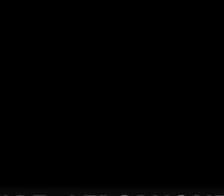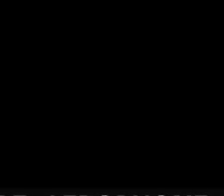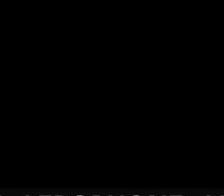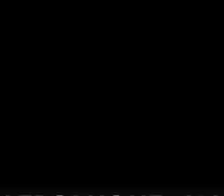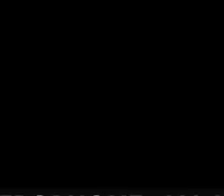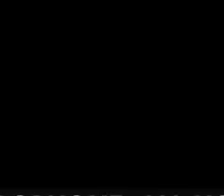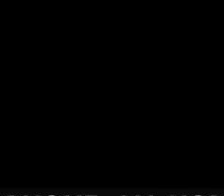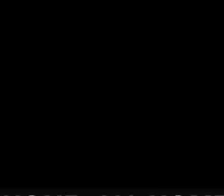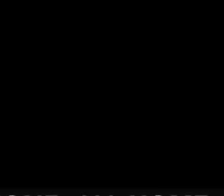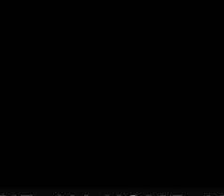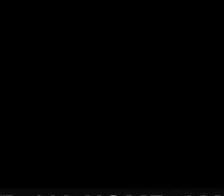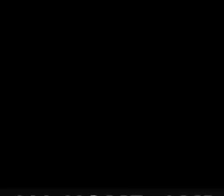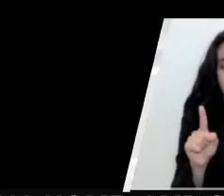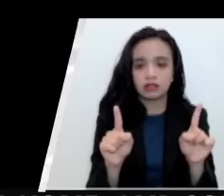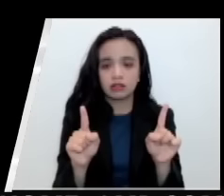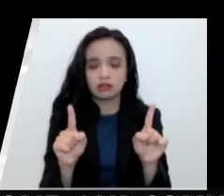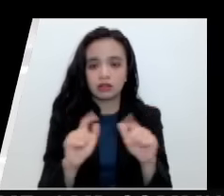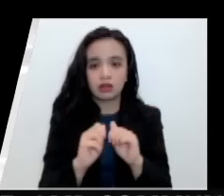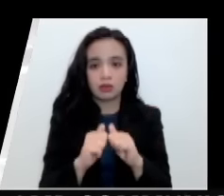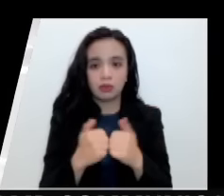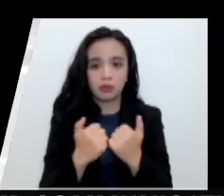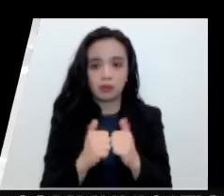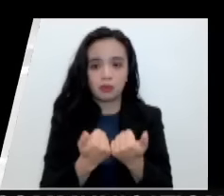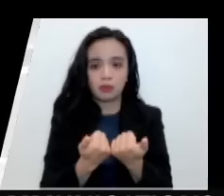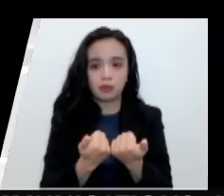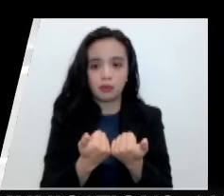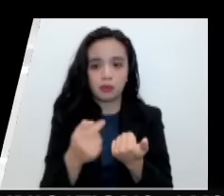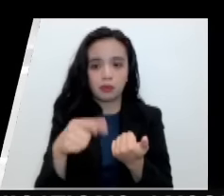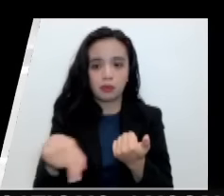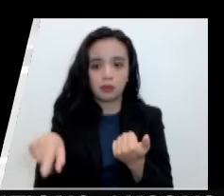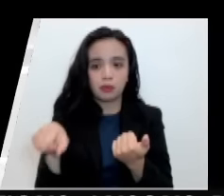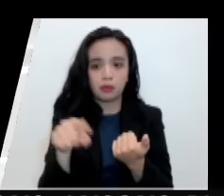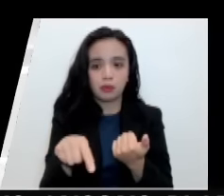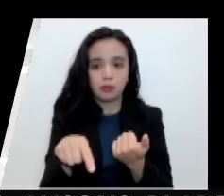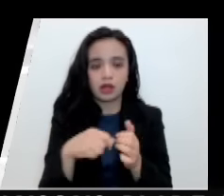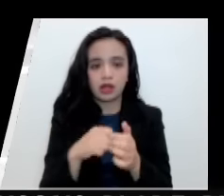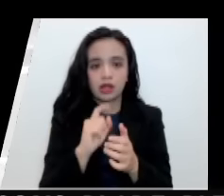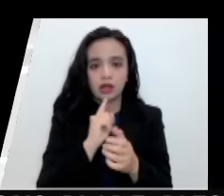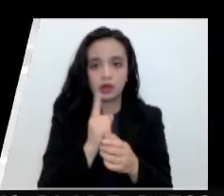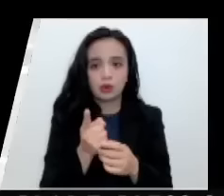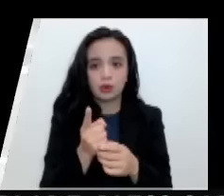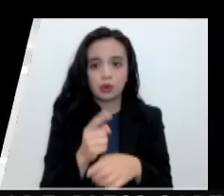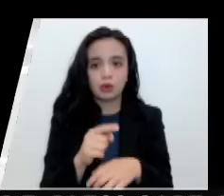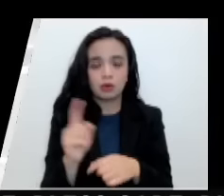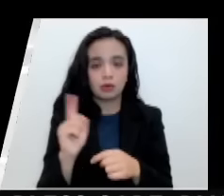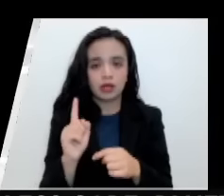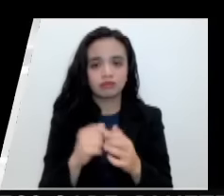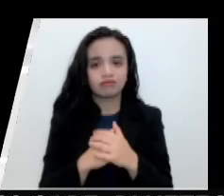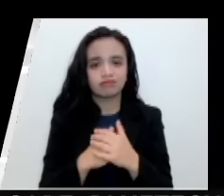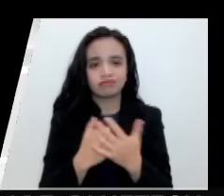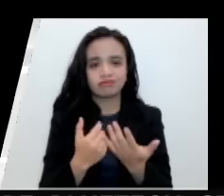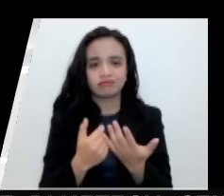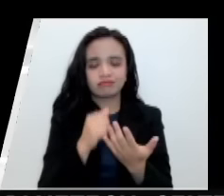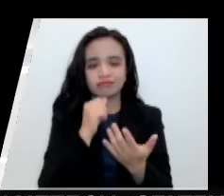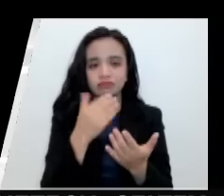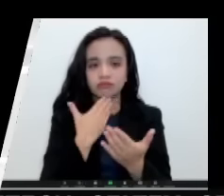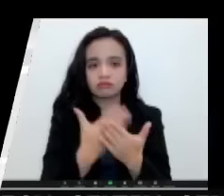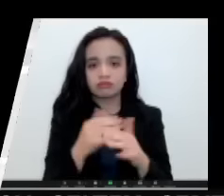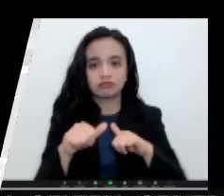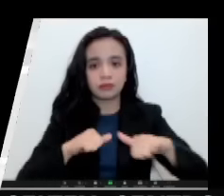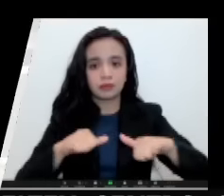almost, how do I term it, repugnant, a disgraceful act. So, hindi ako pabor kung ganun, hintuin na lang